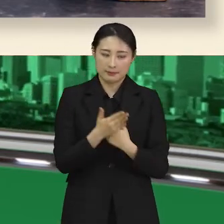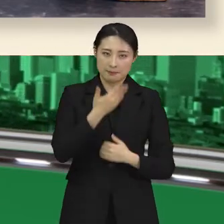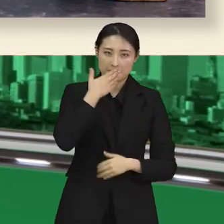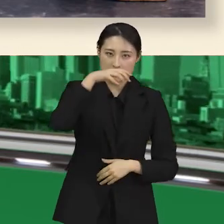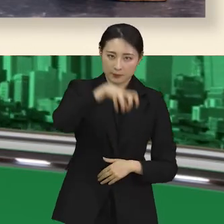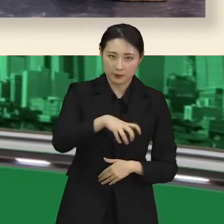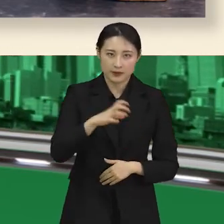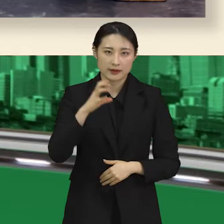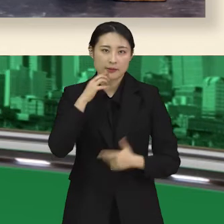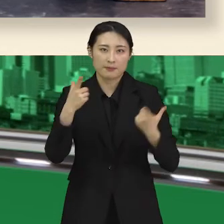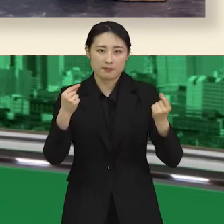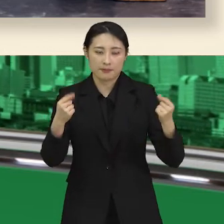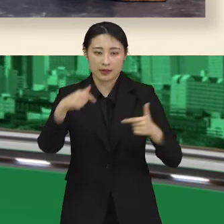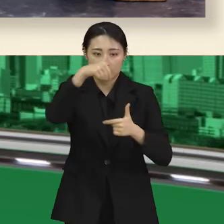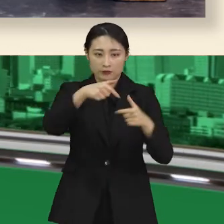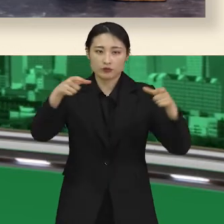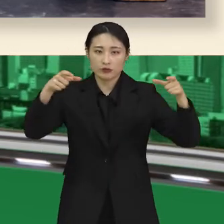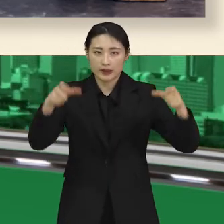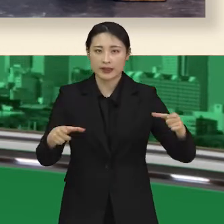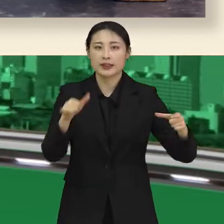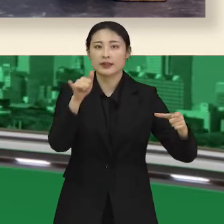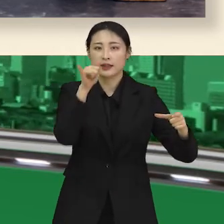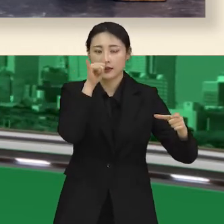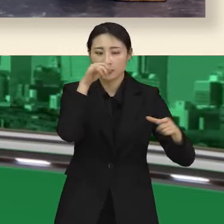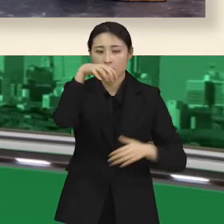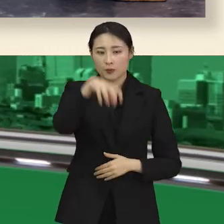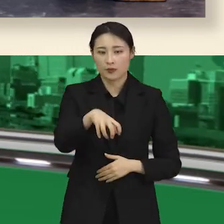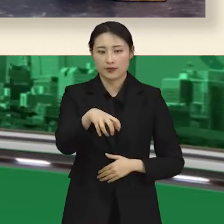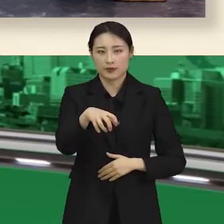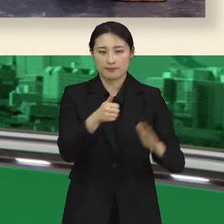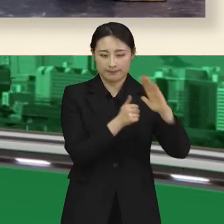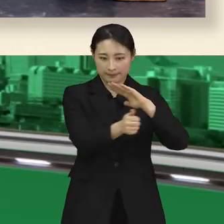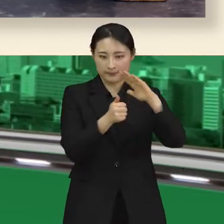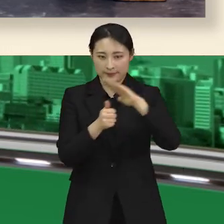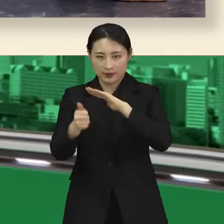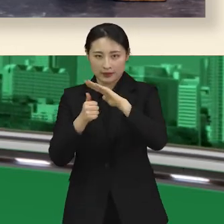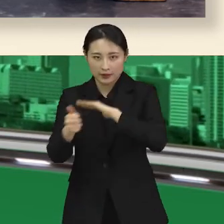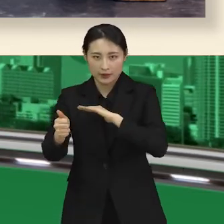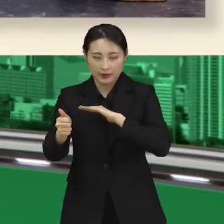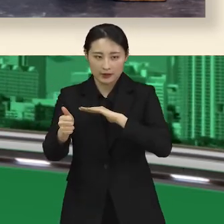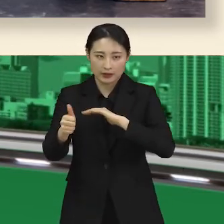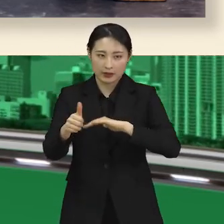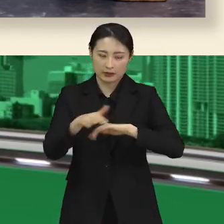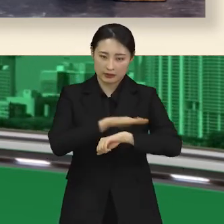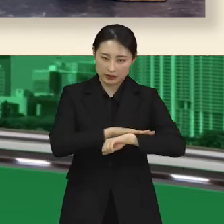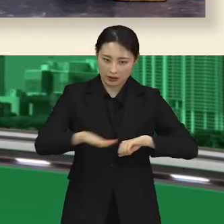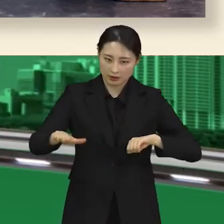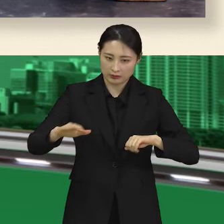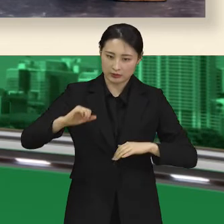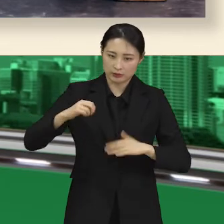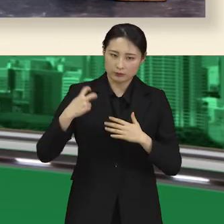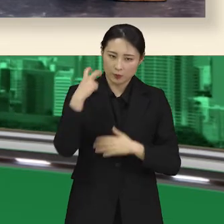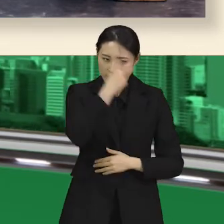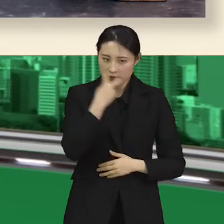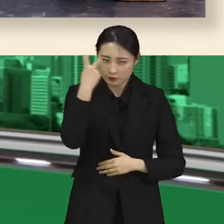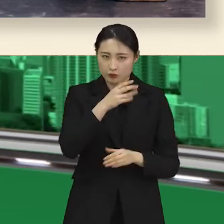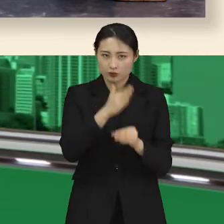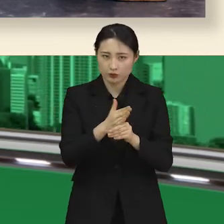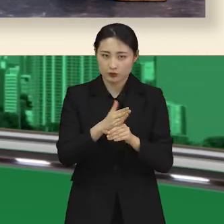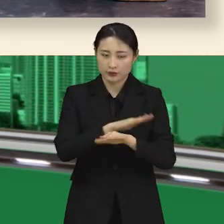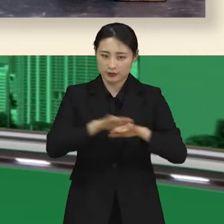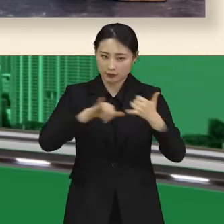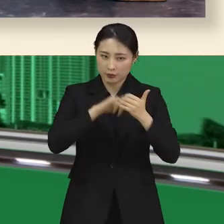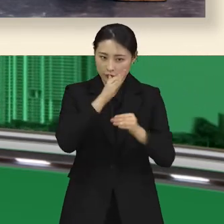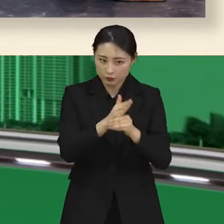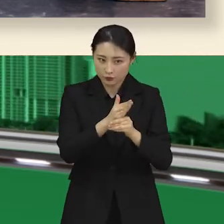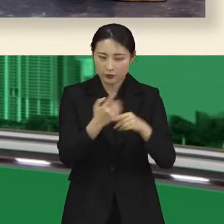관내 16,174개소 업소를 대상으로 이 같은 행정명령이 철저히 지켜질 수 있도록 현장